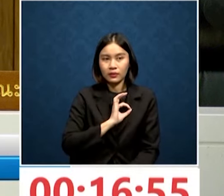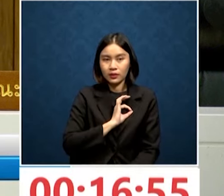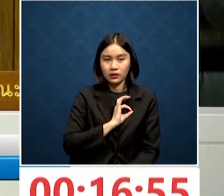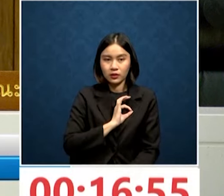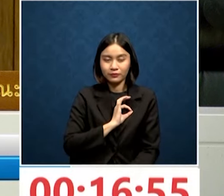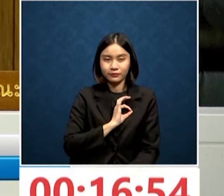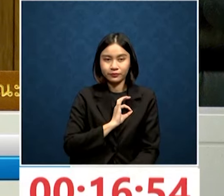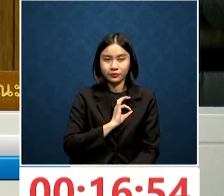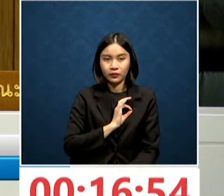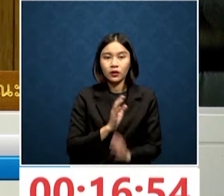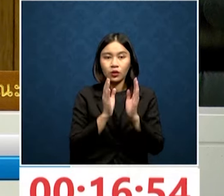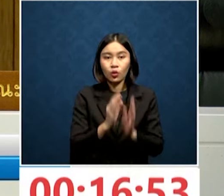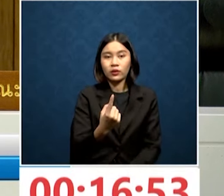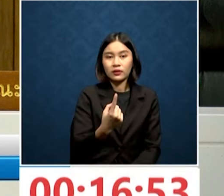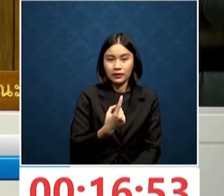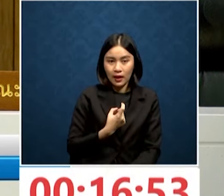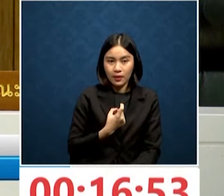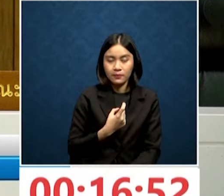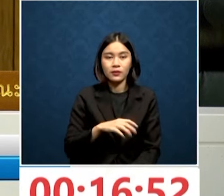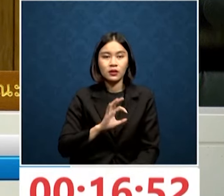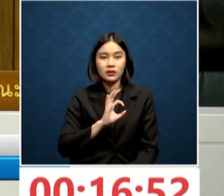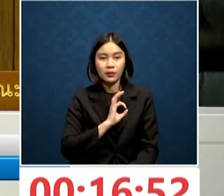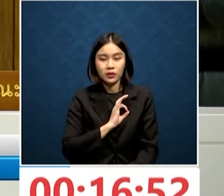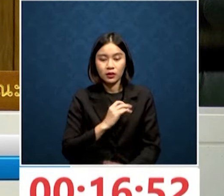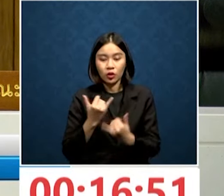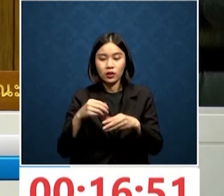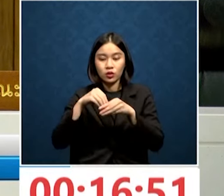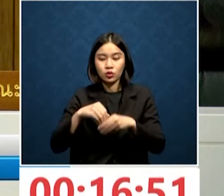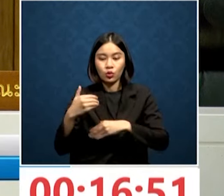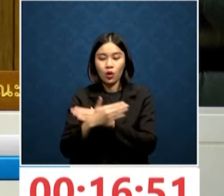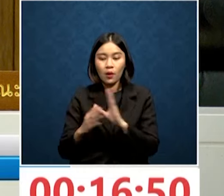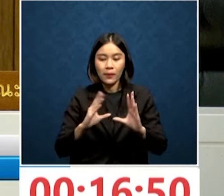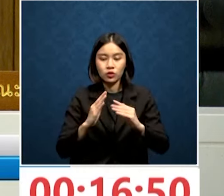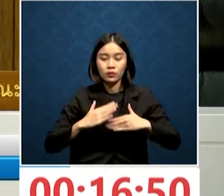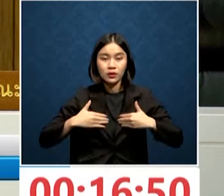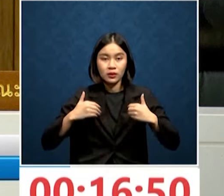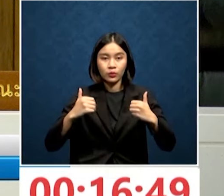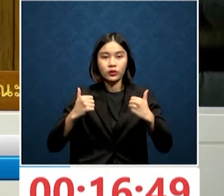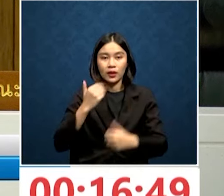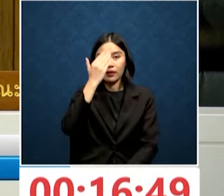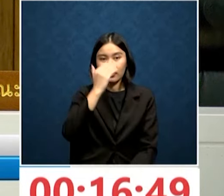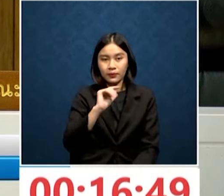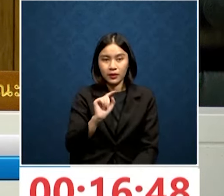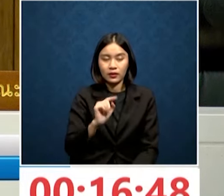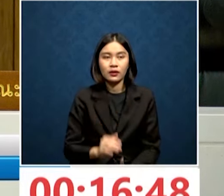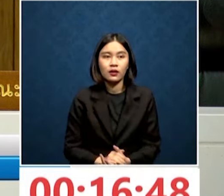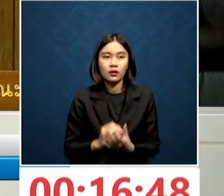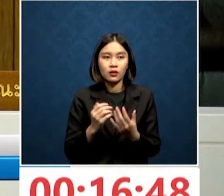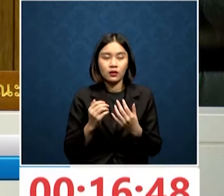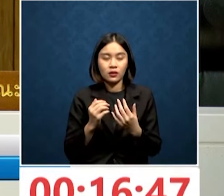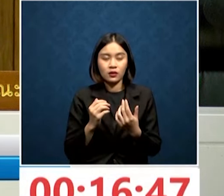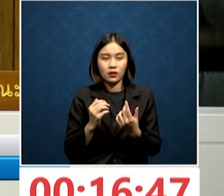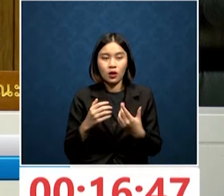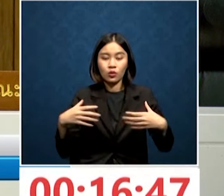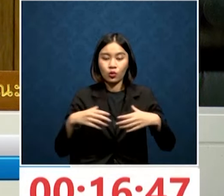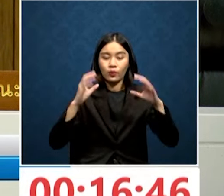ทั้งท่านผู้ถามกระทู้แล้วก็สมาชิกที่อยู่ในห้องประชุมได้สบายใจนะครับว่าเหตุการณ์ที่เกิดขึ้นนั้นรั